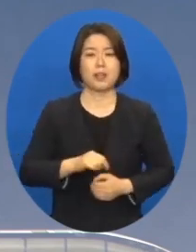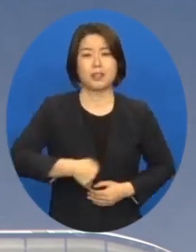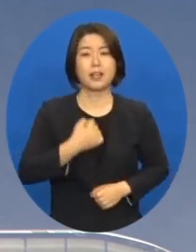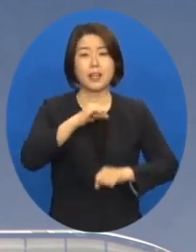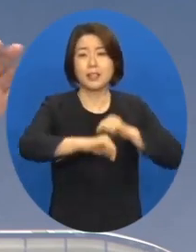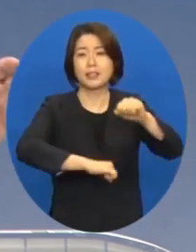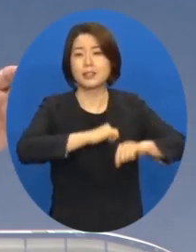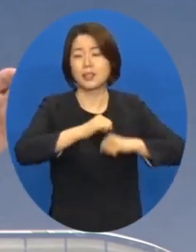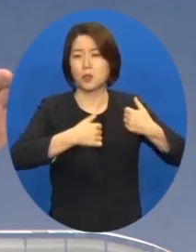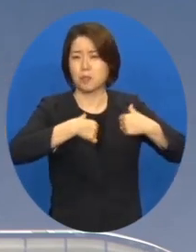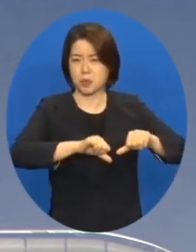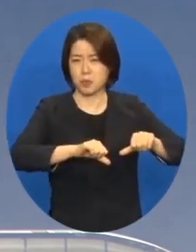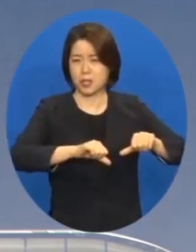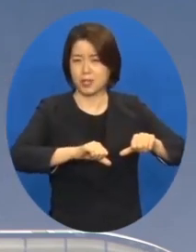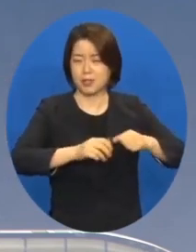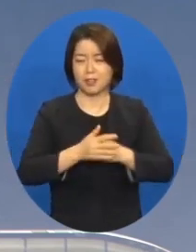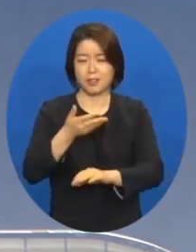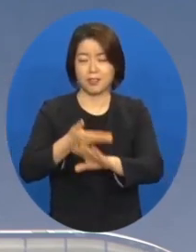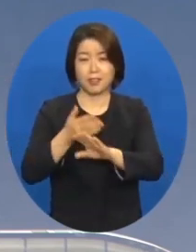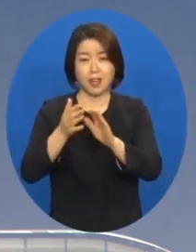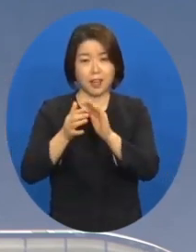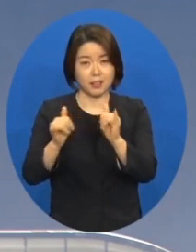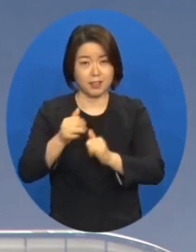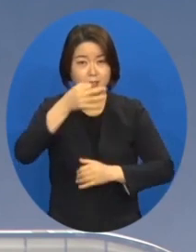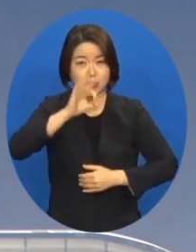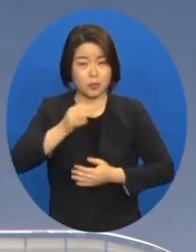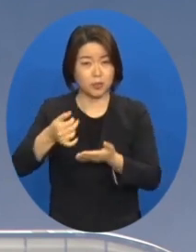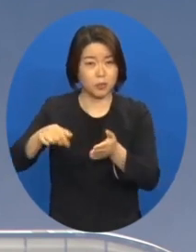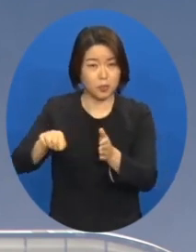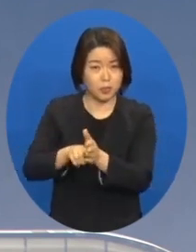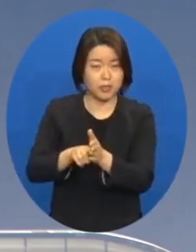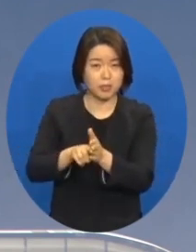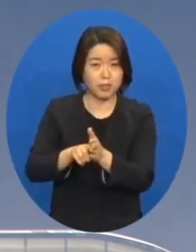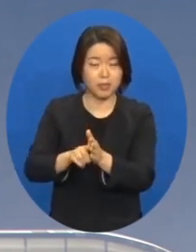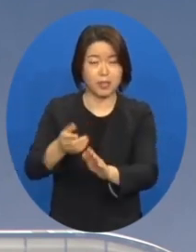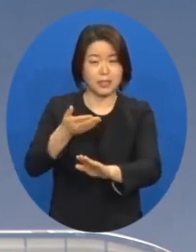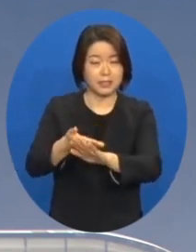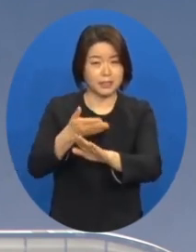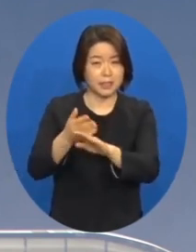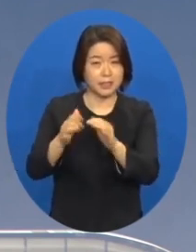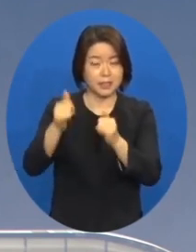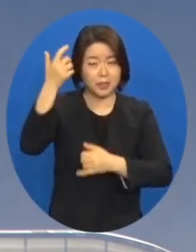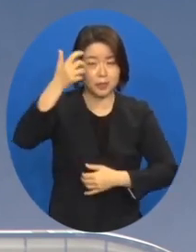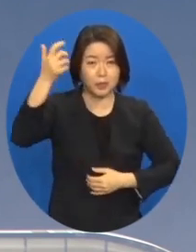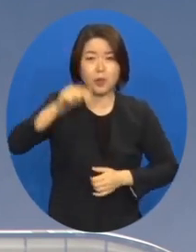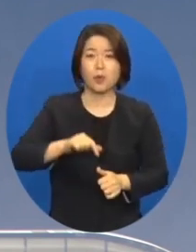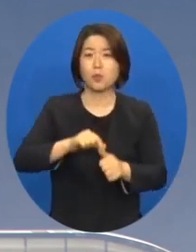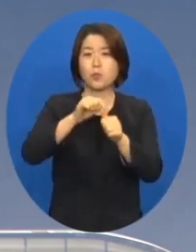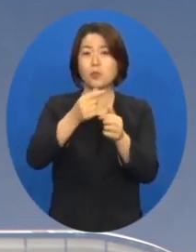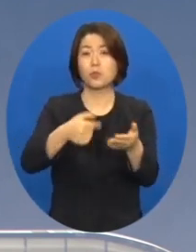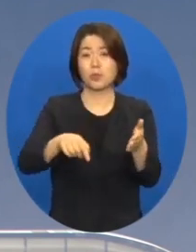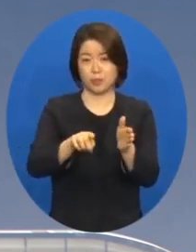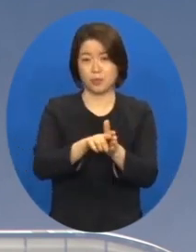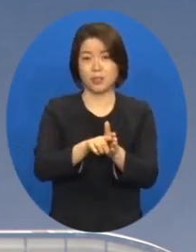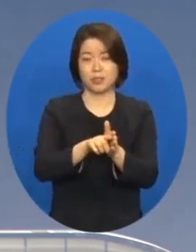자유를 포기하고 다른 사람의 유익을 위해서 다른 사람의 영혼을 구원하기 위해서